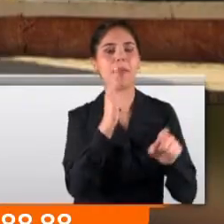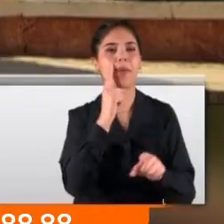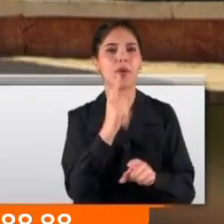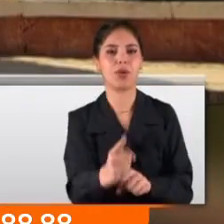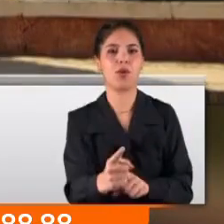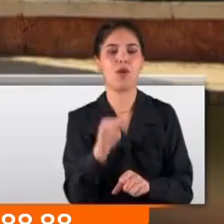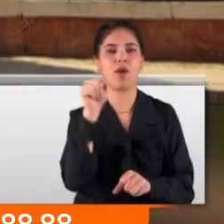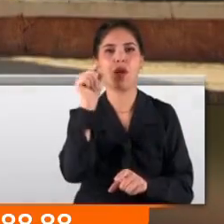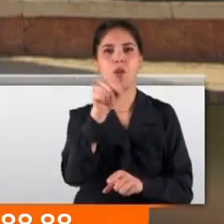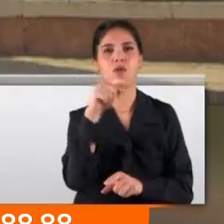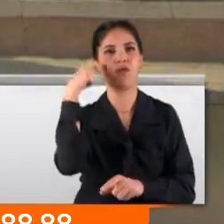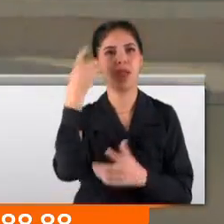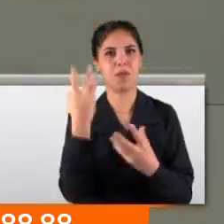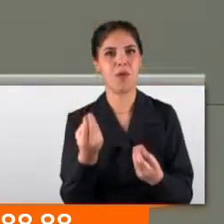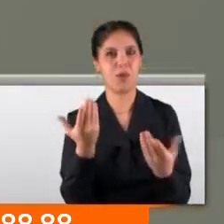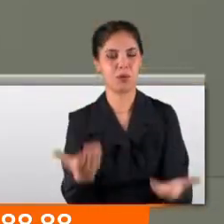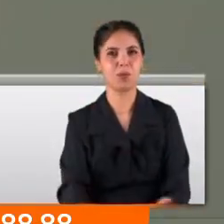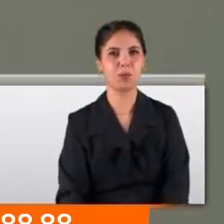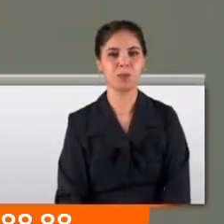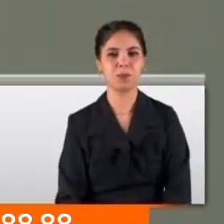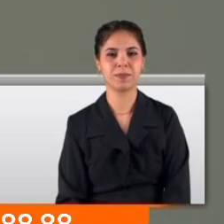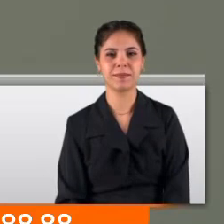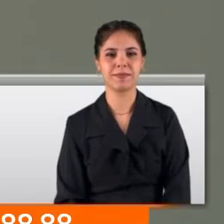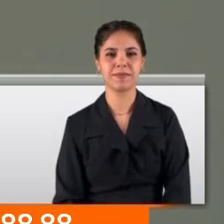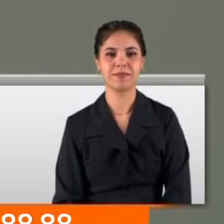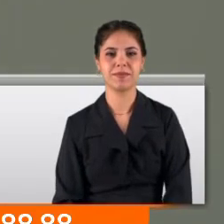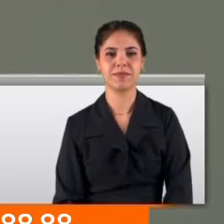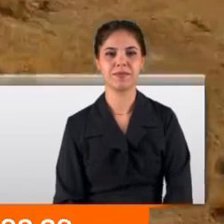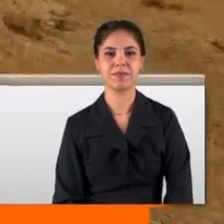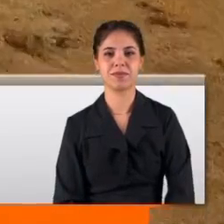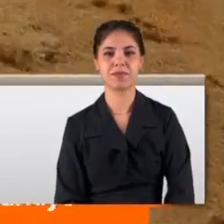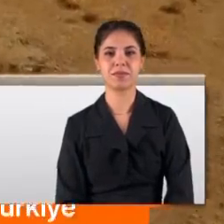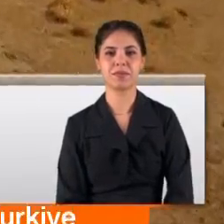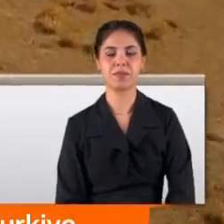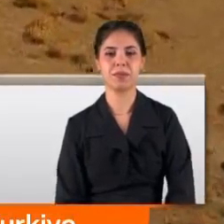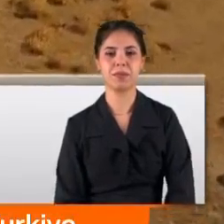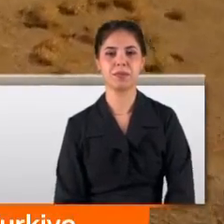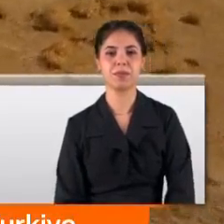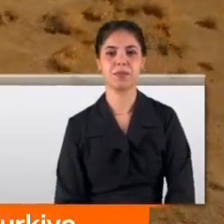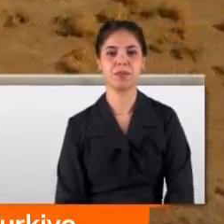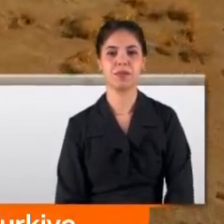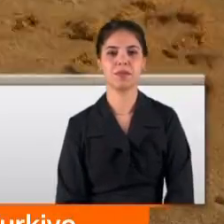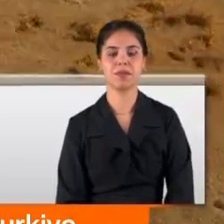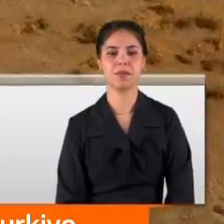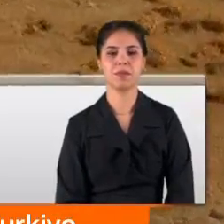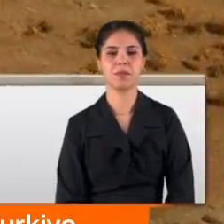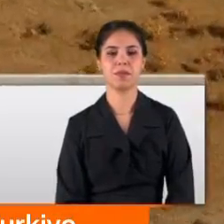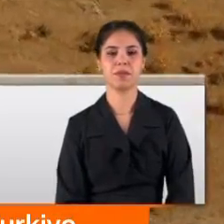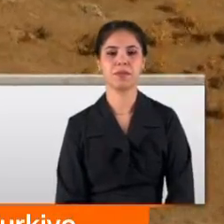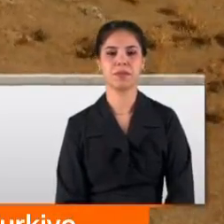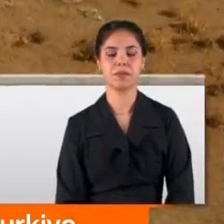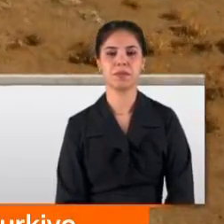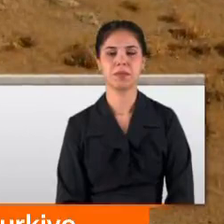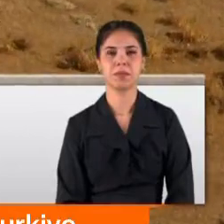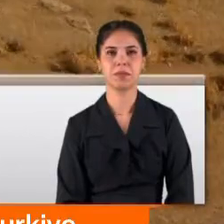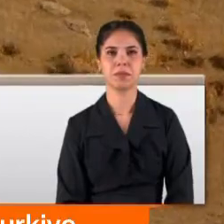Bu Cihana Sığmazam oldu. Hoca Ahmet Yesevi, Yunus Emre Hazretleri ve Hacı Bektaş Veli gibi büyük Türk